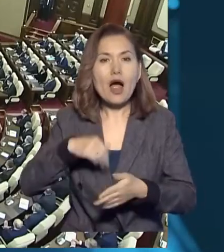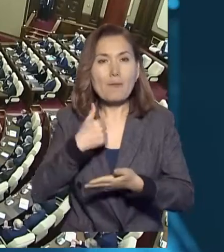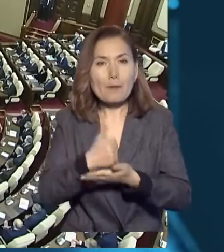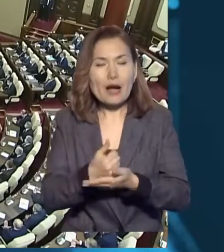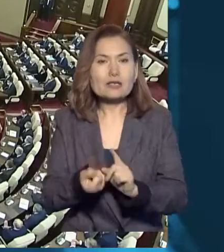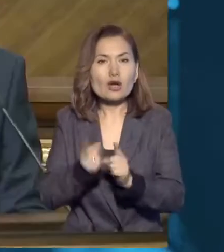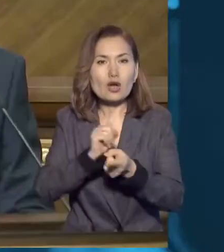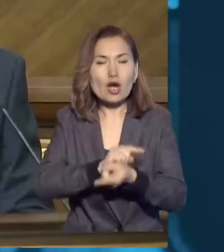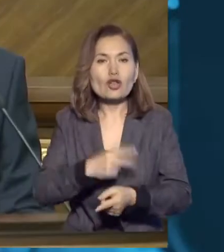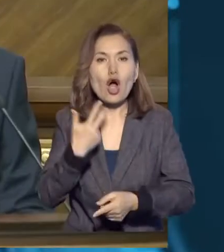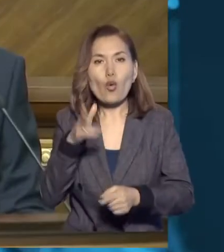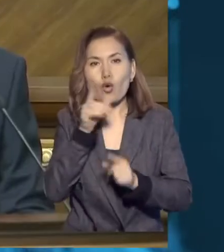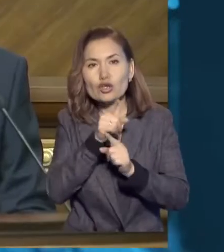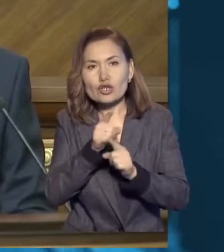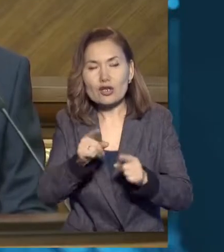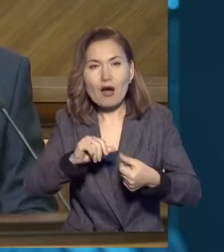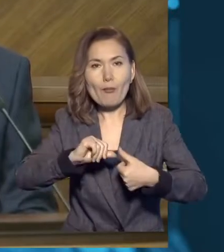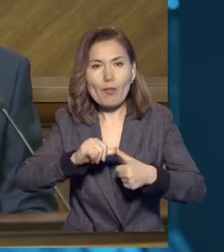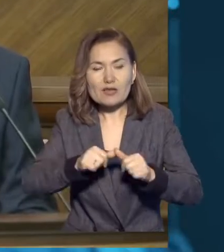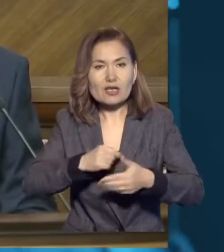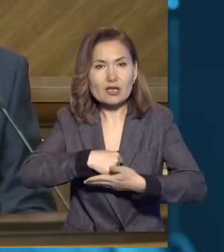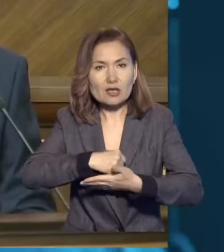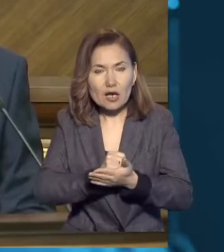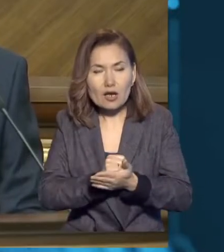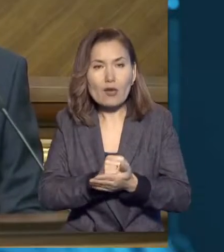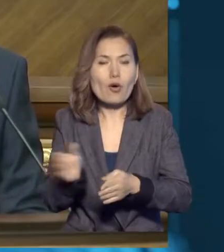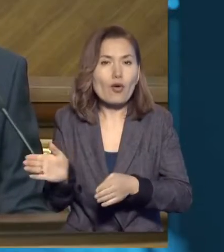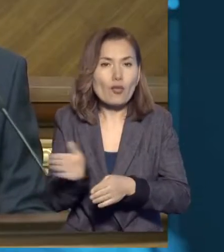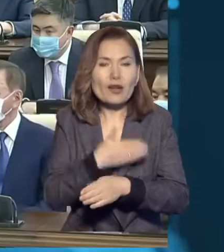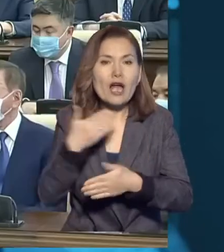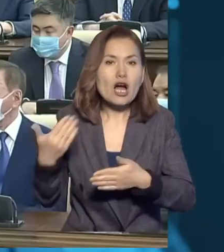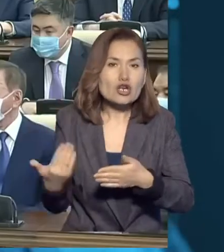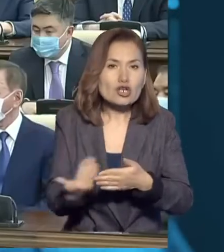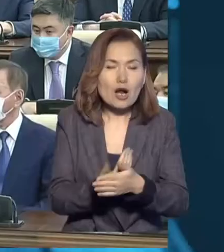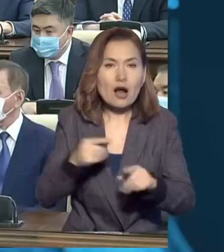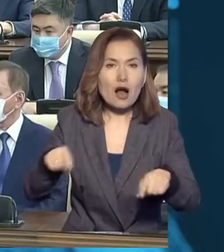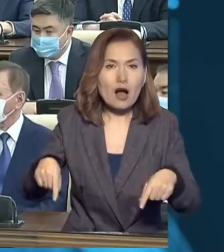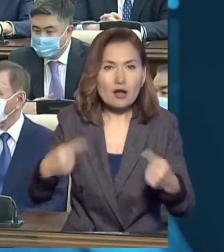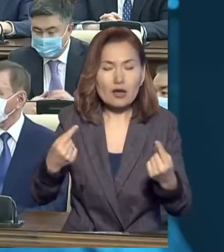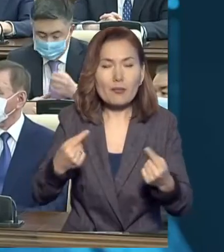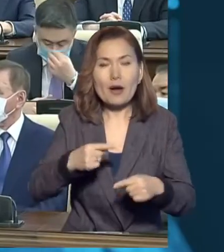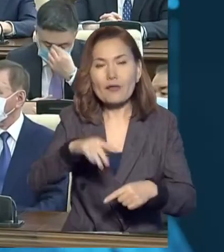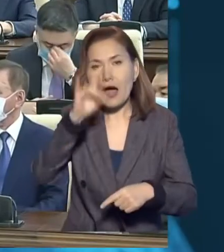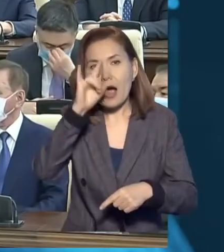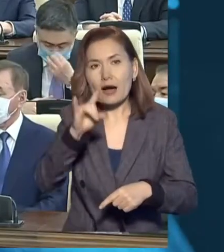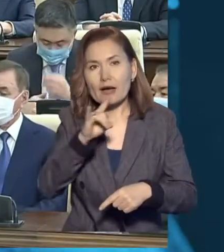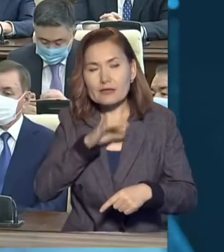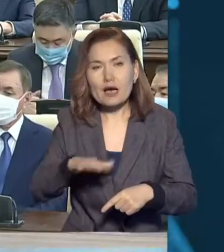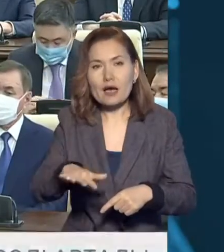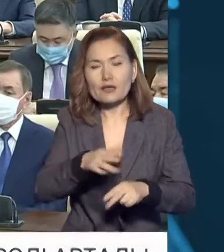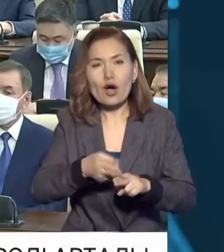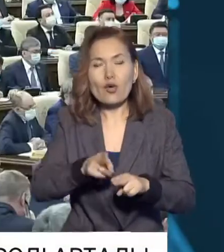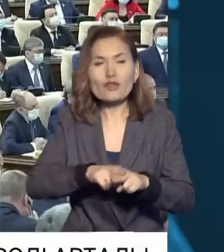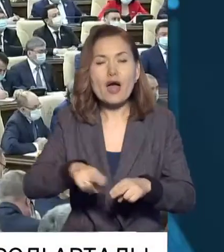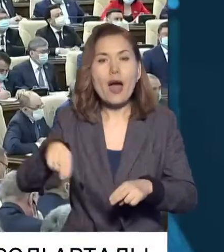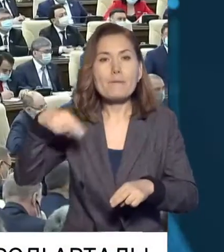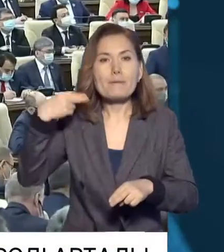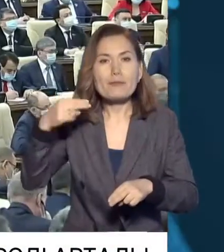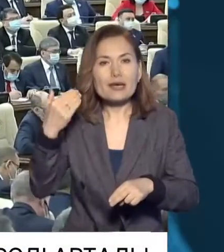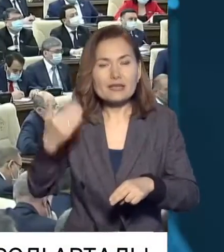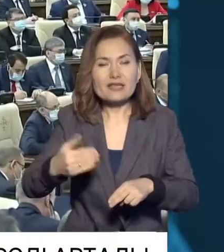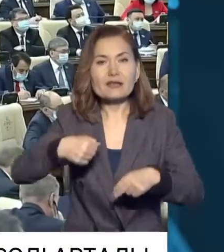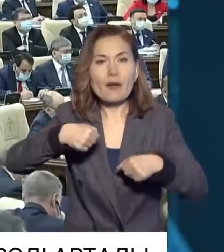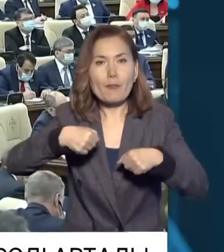өзгеріс 30 жыл бойы орныққан басқару жүйесін жаңғырту, яғни бұдан былай супер президенттік басқарудан бас тартып, парламенті